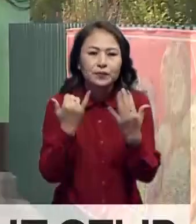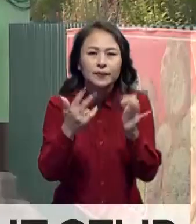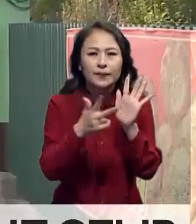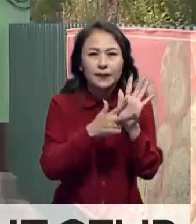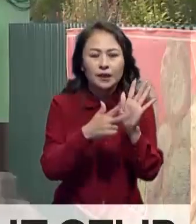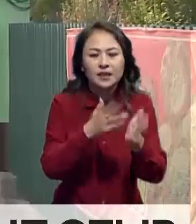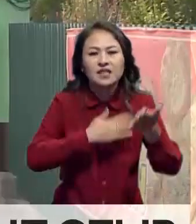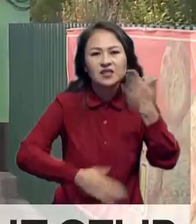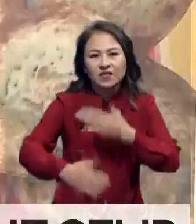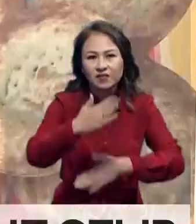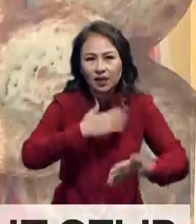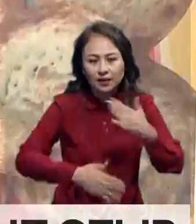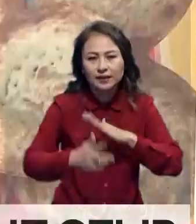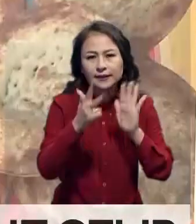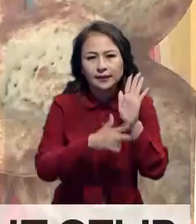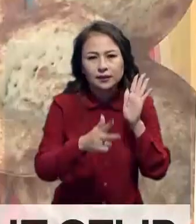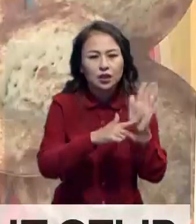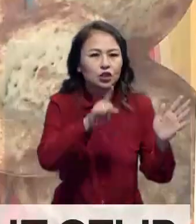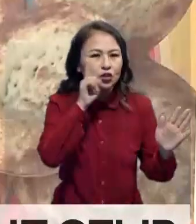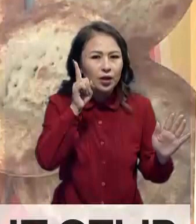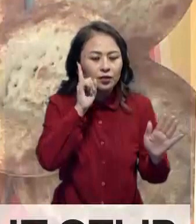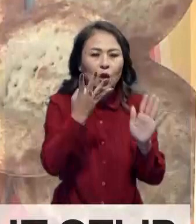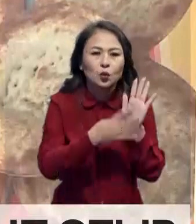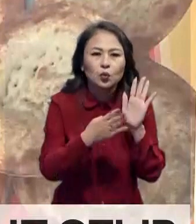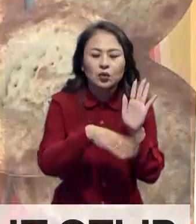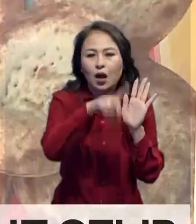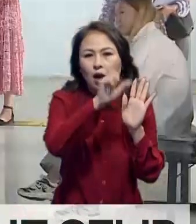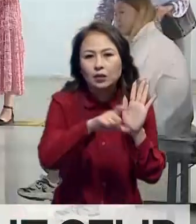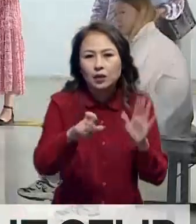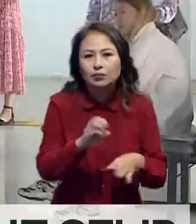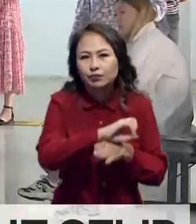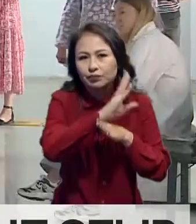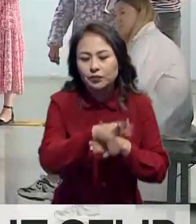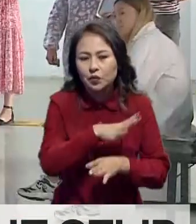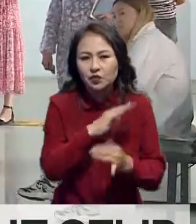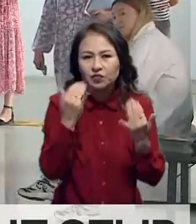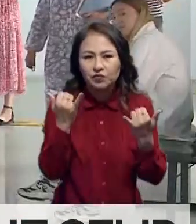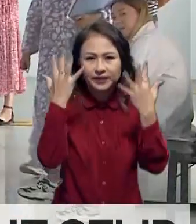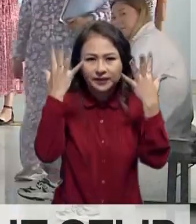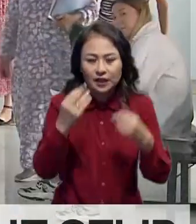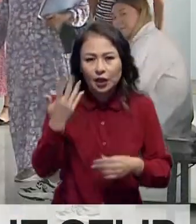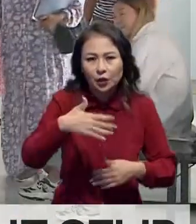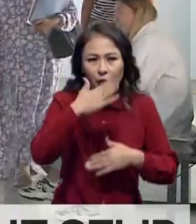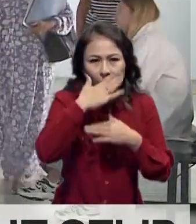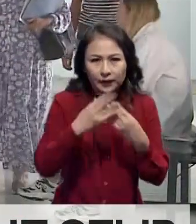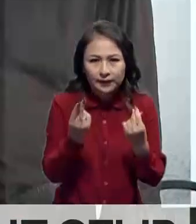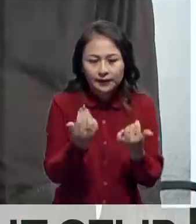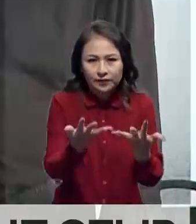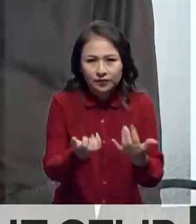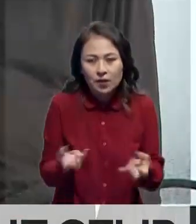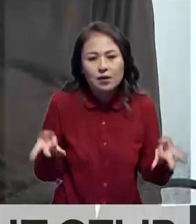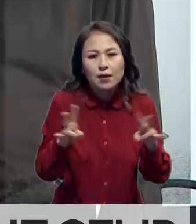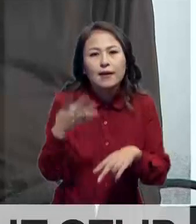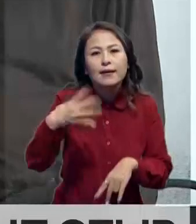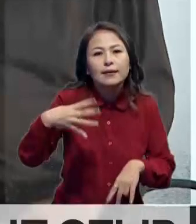8-і мүгедек, 83-і жұмыссыз жастар. Биыл 90 адамды қамту жоспарланған. Бүгінге дейін соның 50-і қаржысын алса, қалған 40